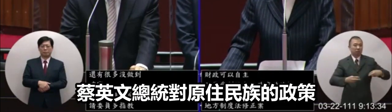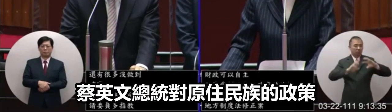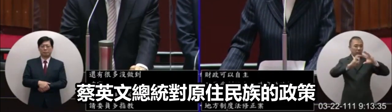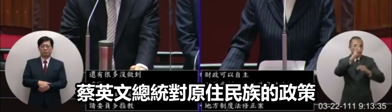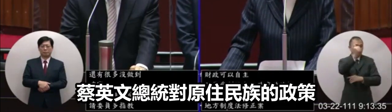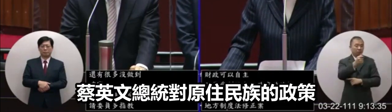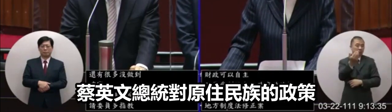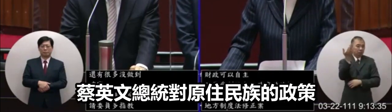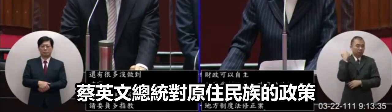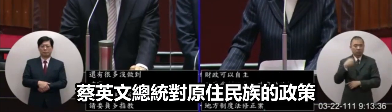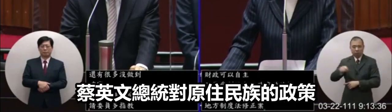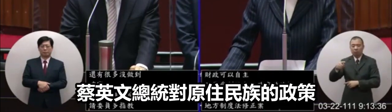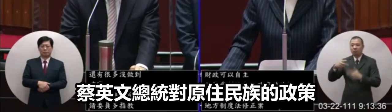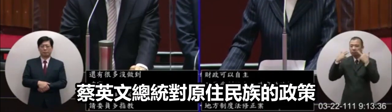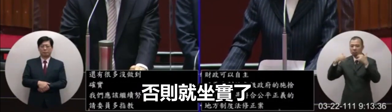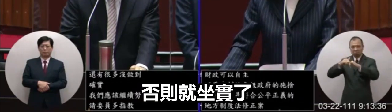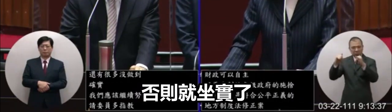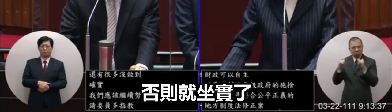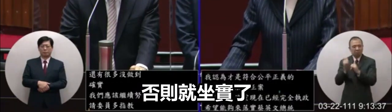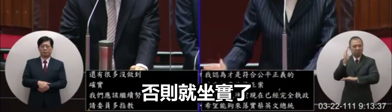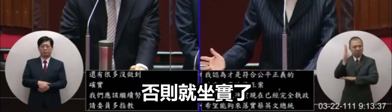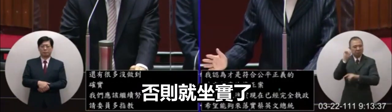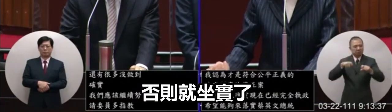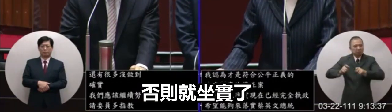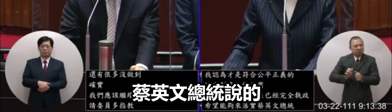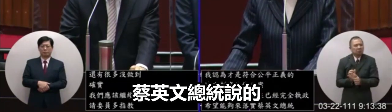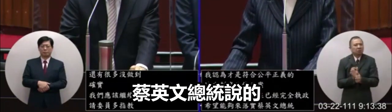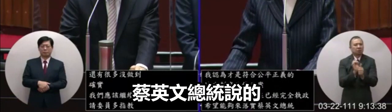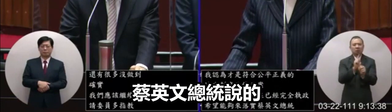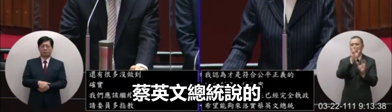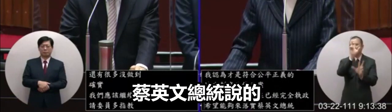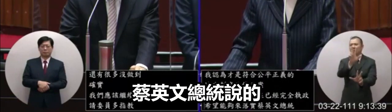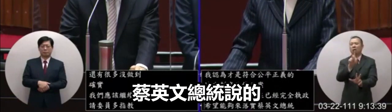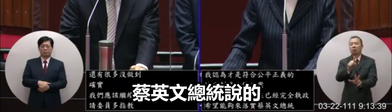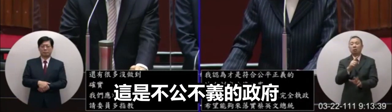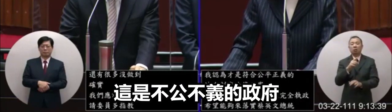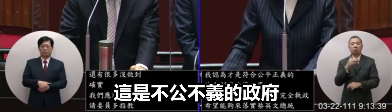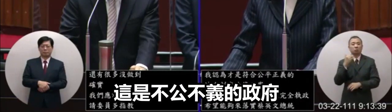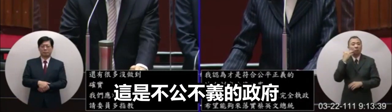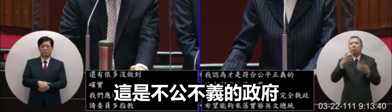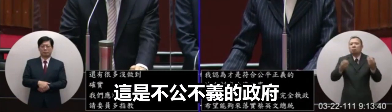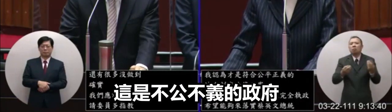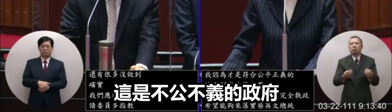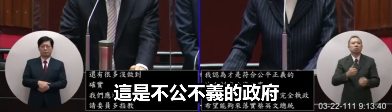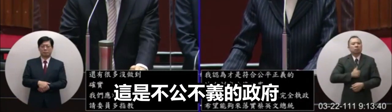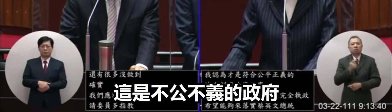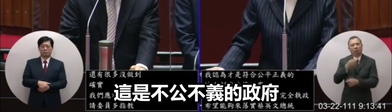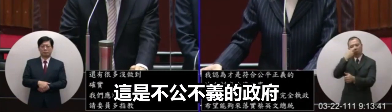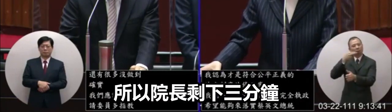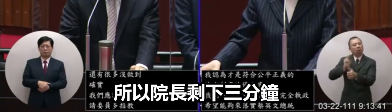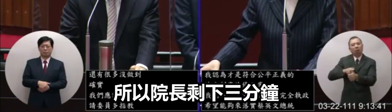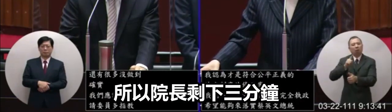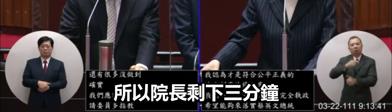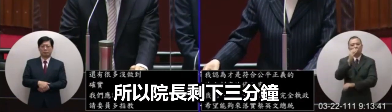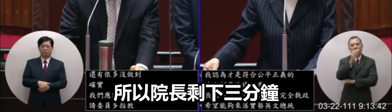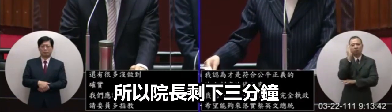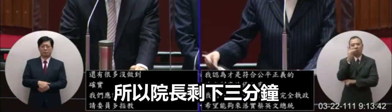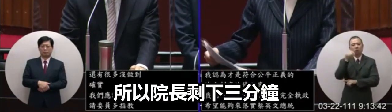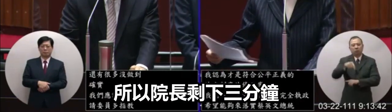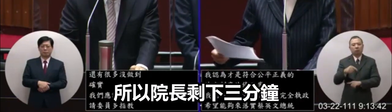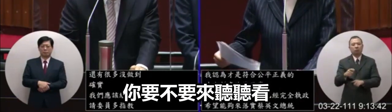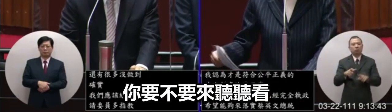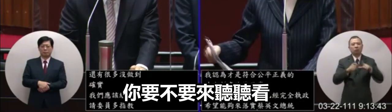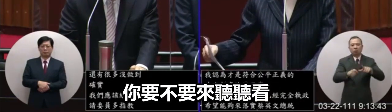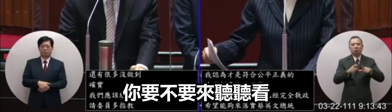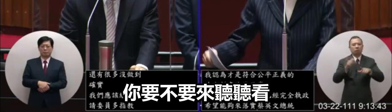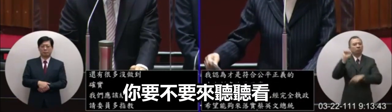统对原住民族的政策，否则就坐实了蔡英文总统说的这是不公不义的政府。所以院长，剩下三